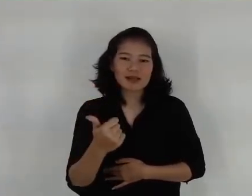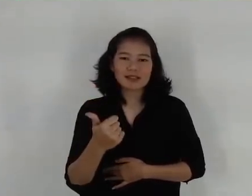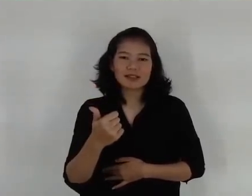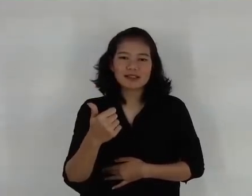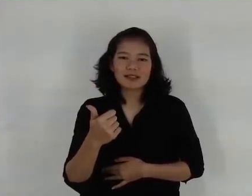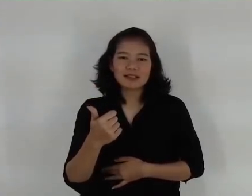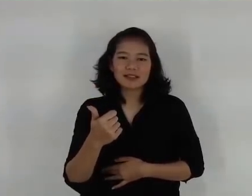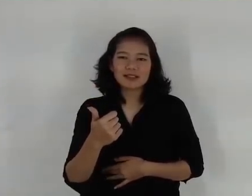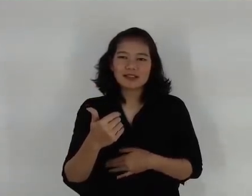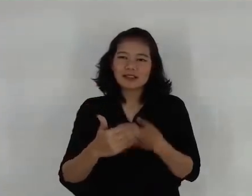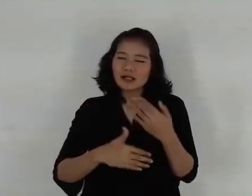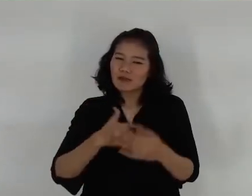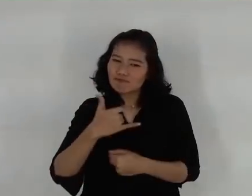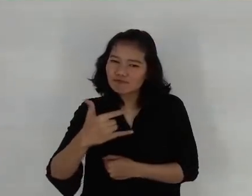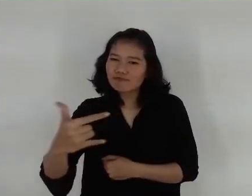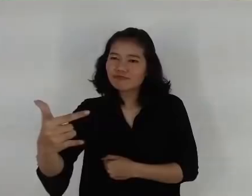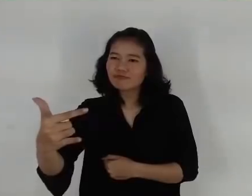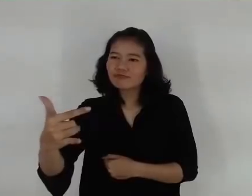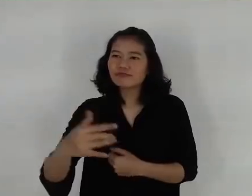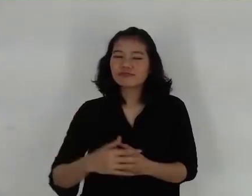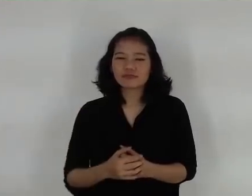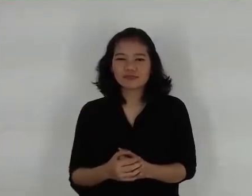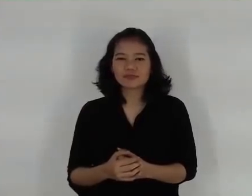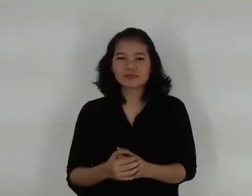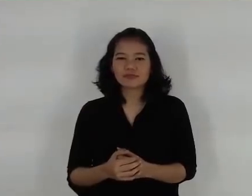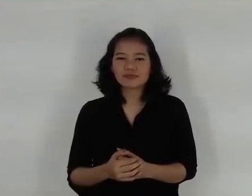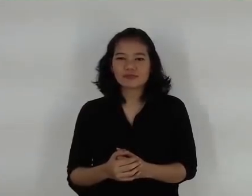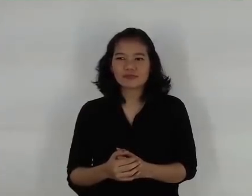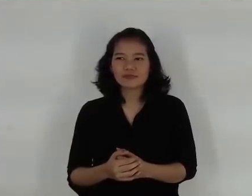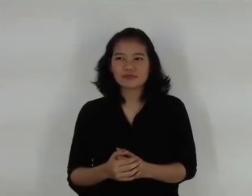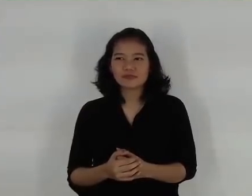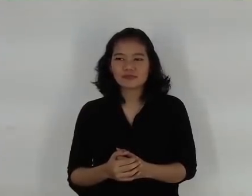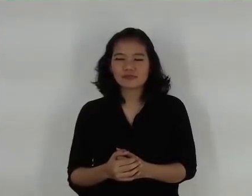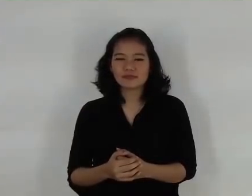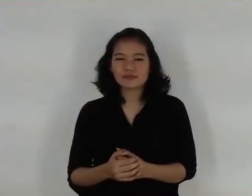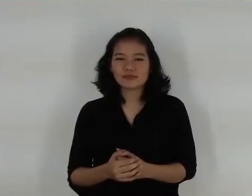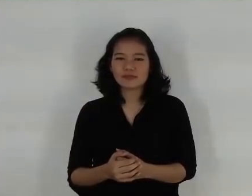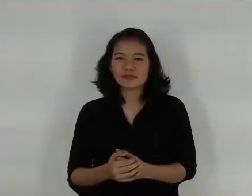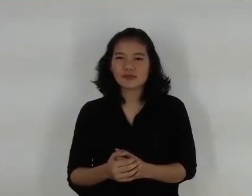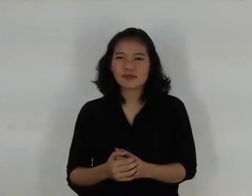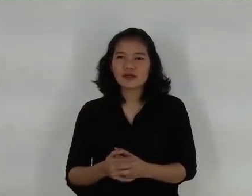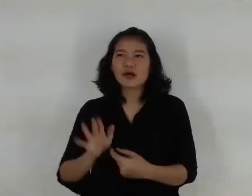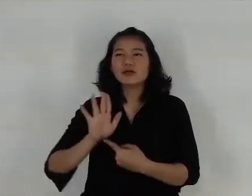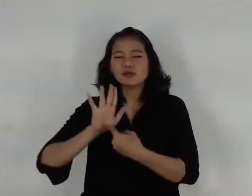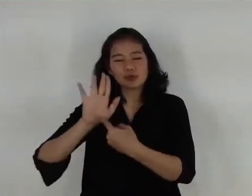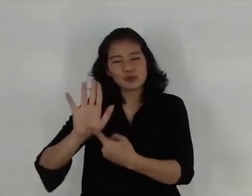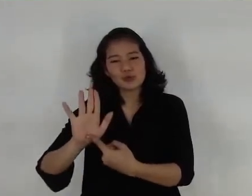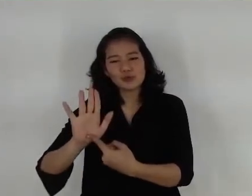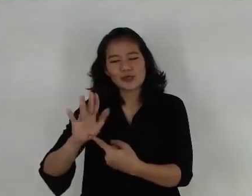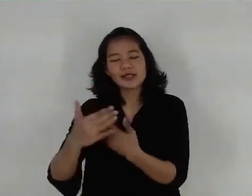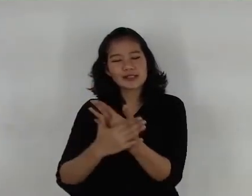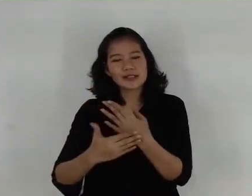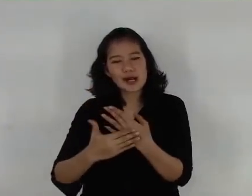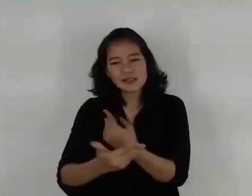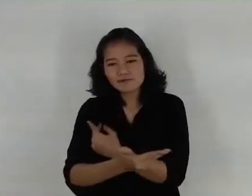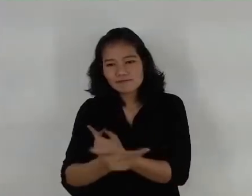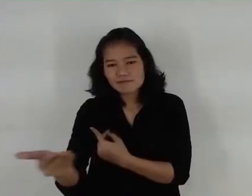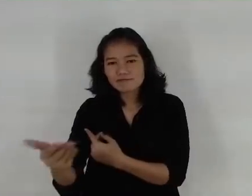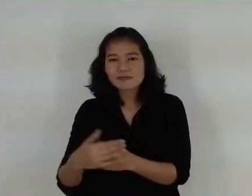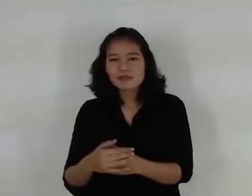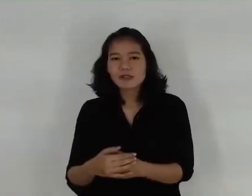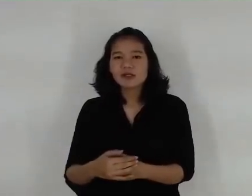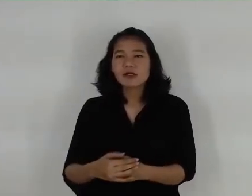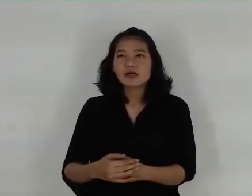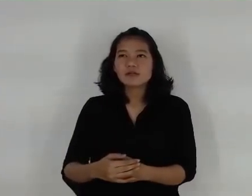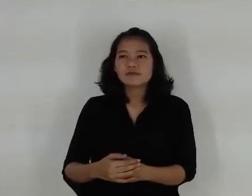tiap perilaku dan yang kami tunjukkan kepada mereka engkau juga